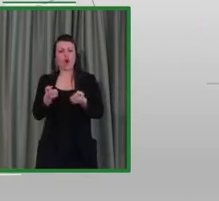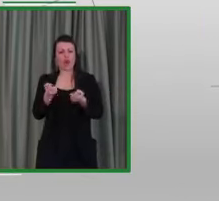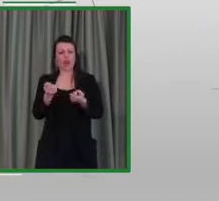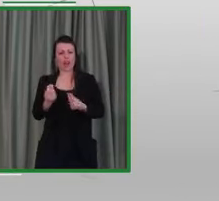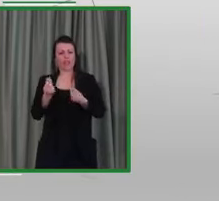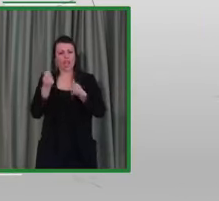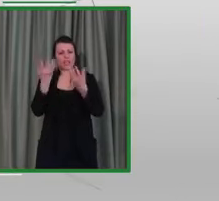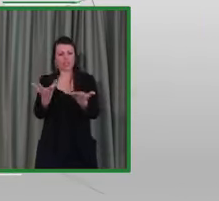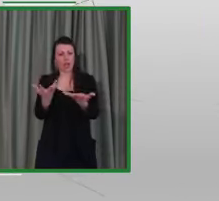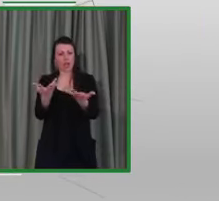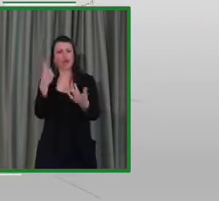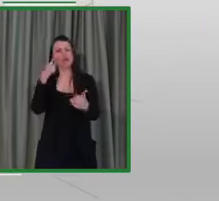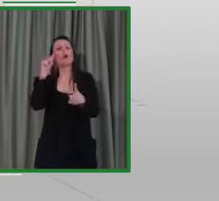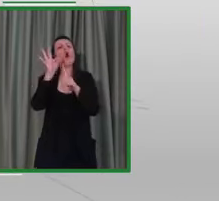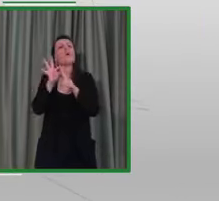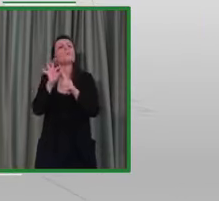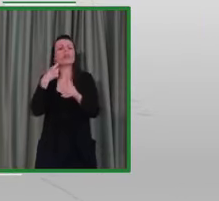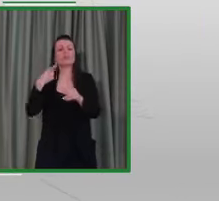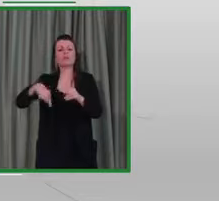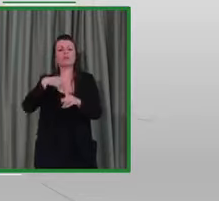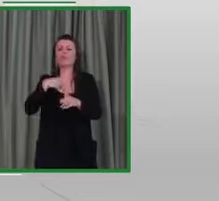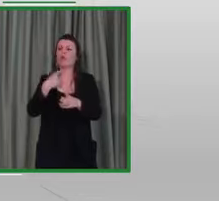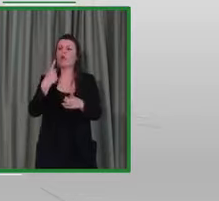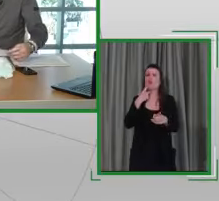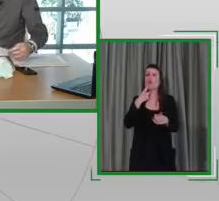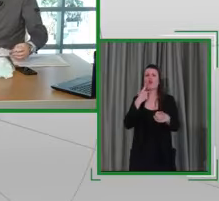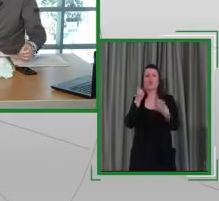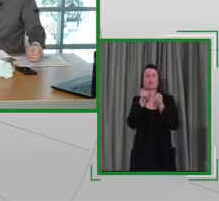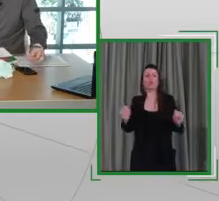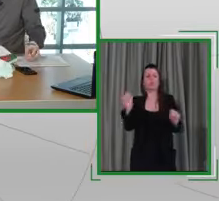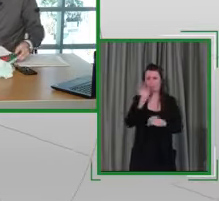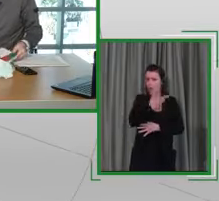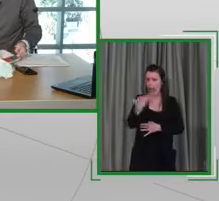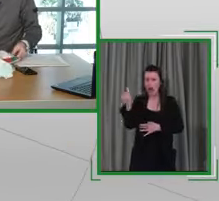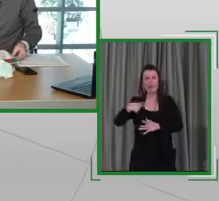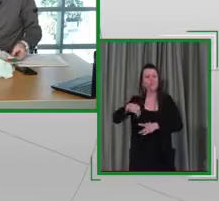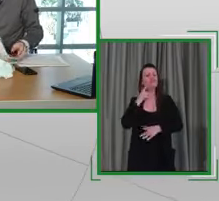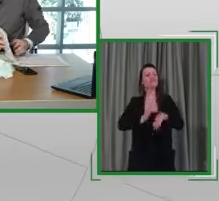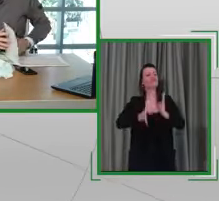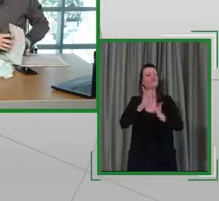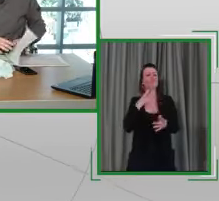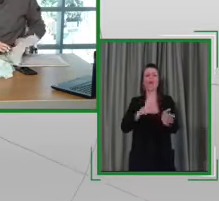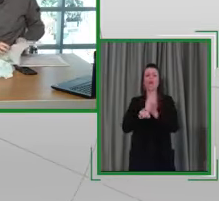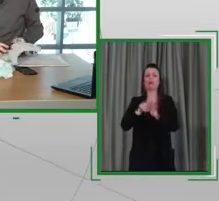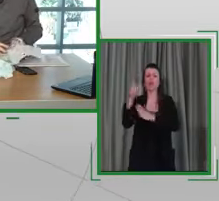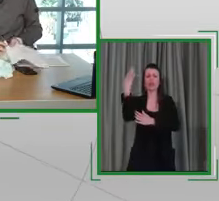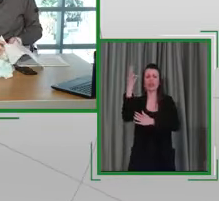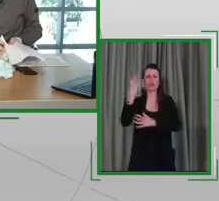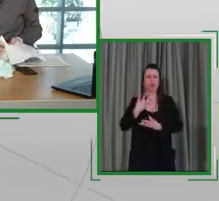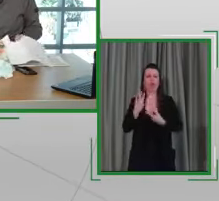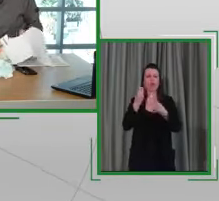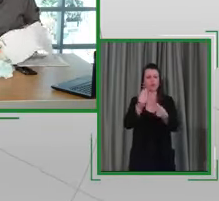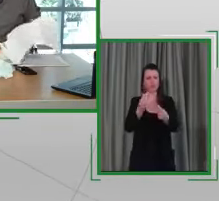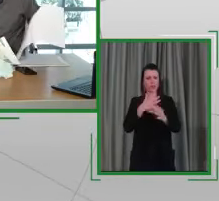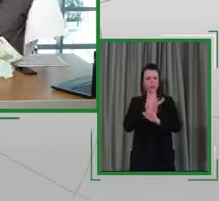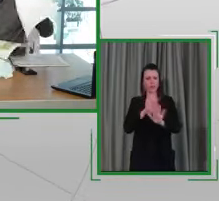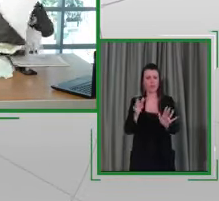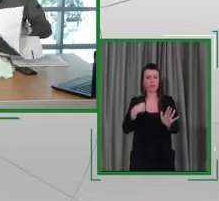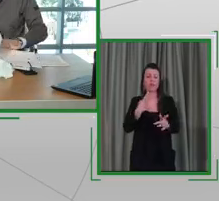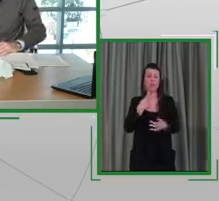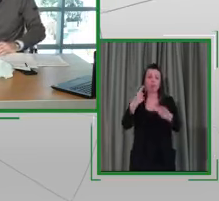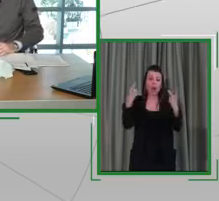la lombardia non si arrende e sta dando risultati eccellenti e addirittura pensato e ho mangiato alla mensa